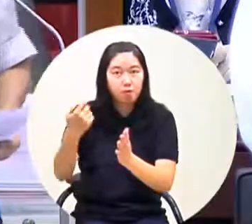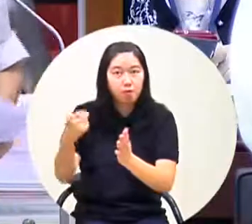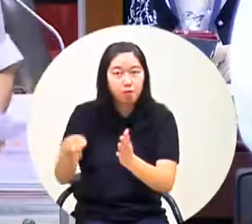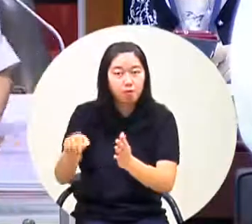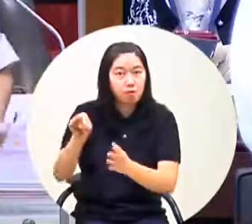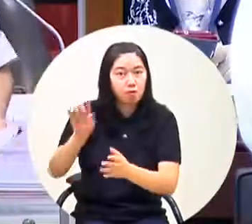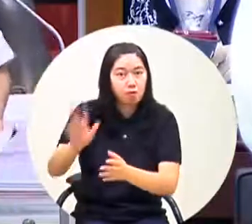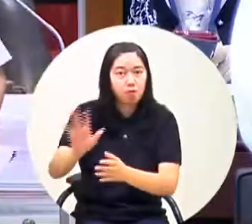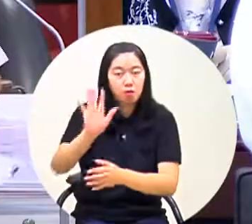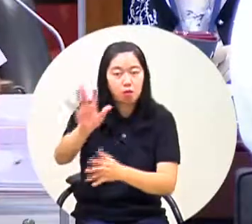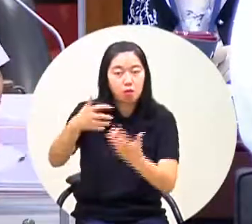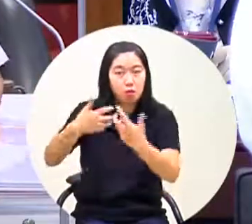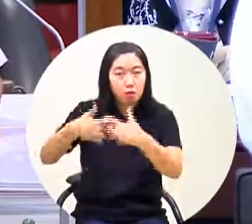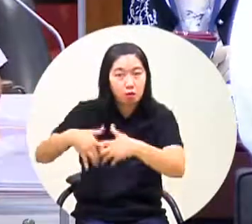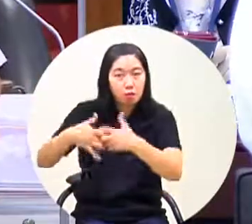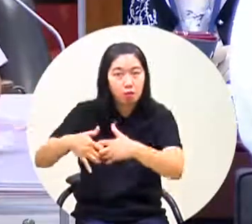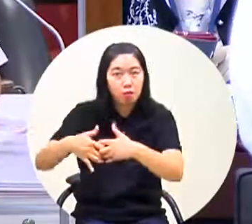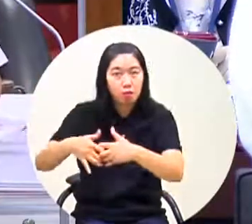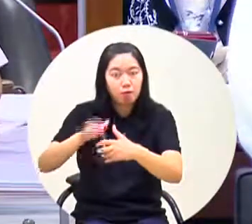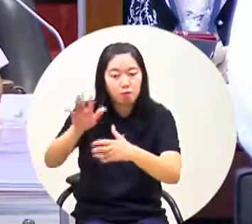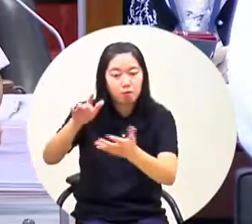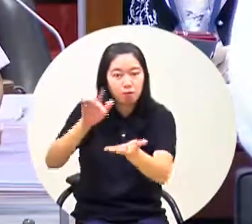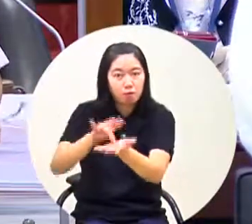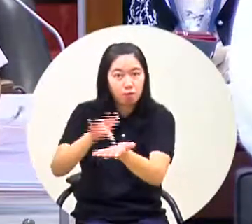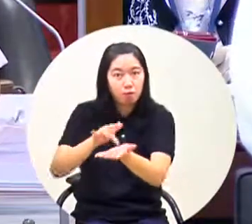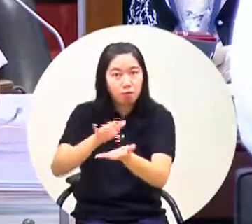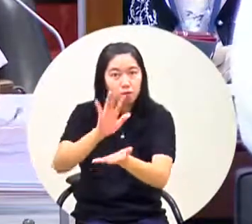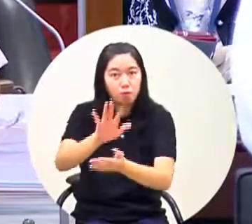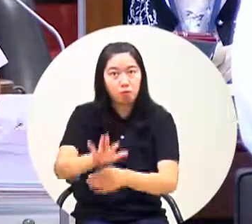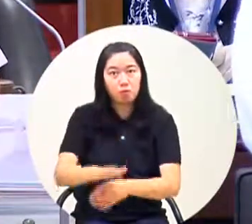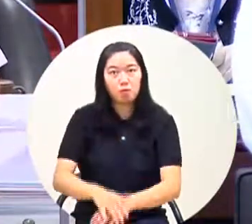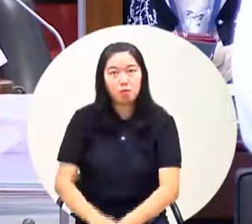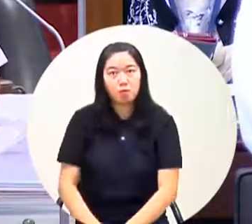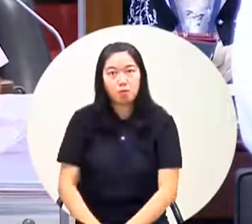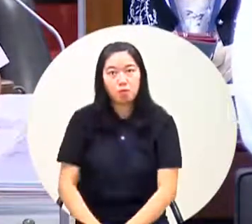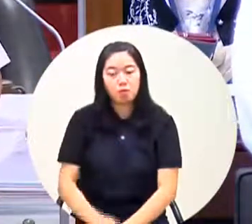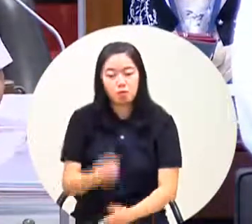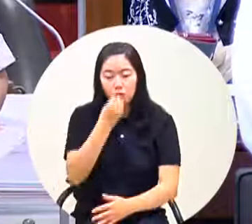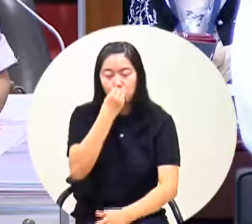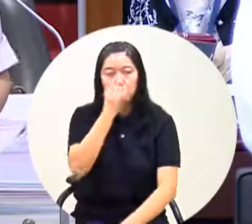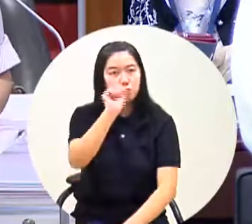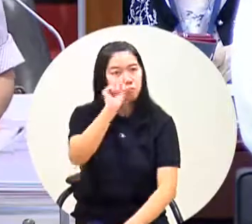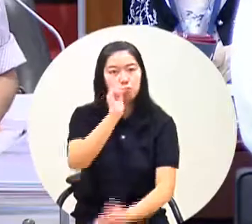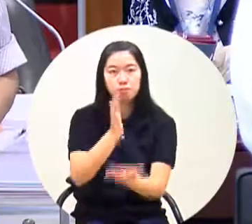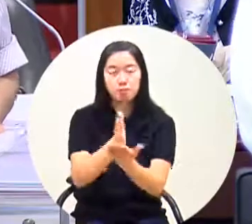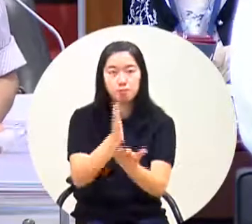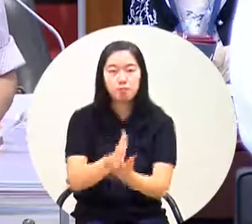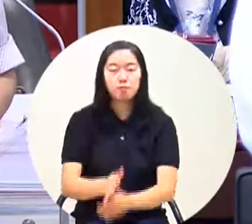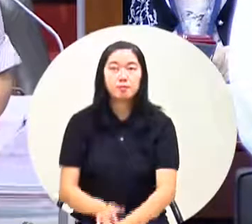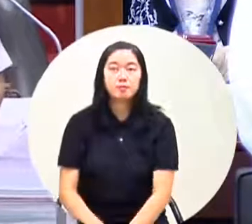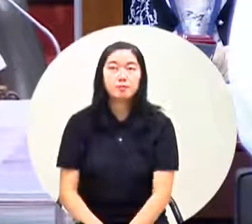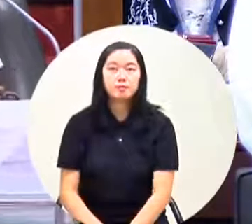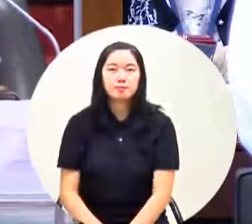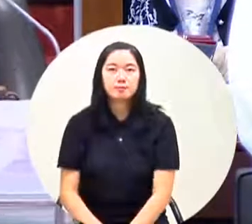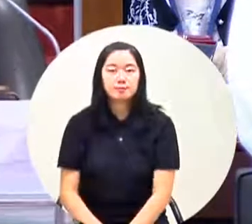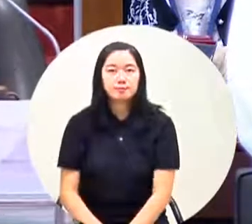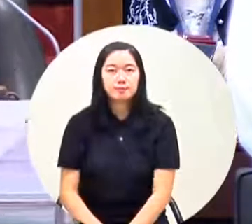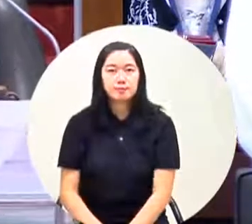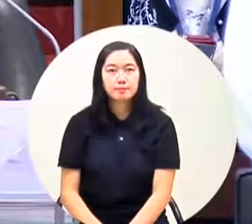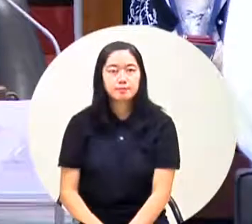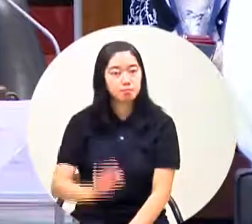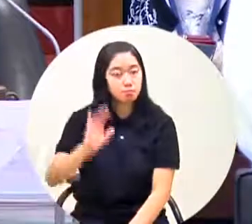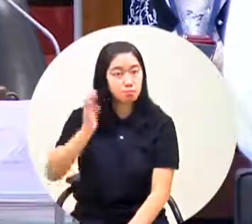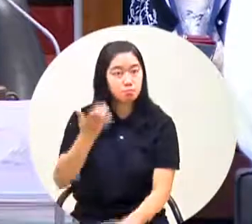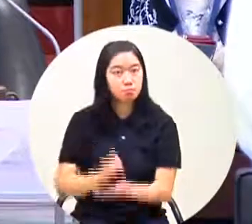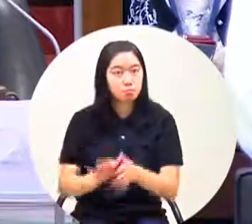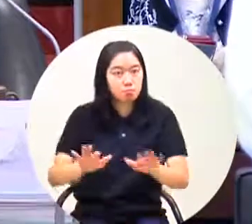那个有机的部分的一个毒性的部分，那当然是属于不能使用的部分。 当然是不能使用嘛，哈。但是我们目前灌